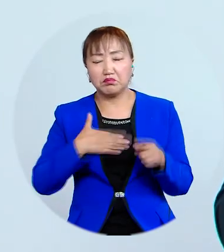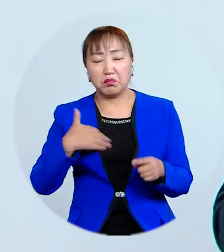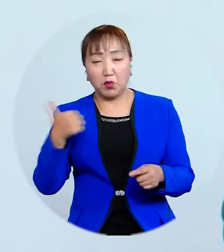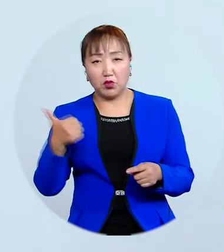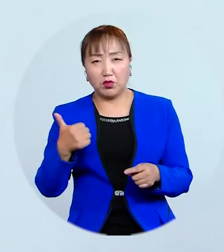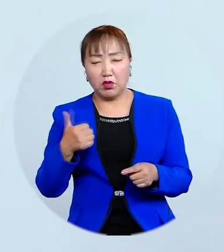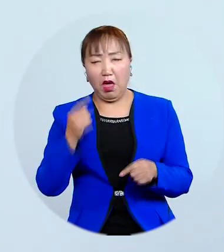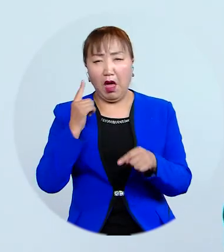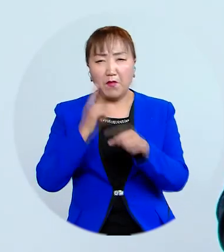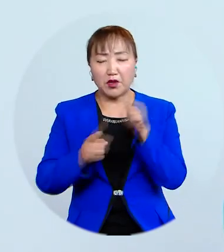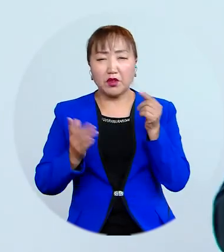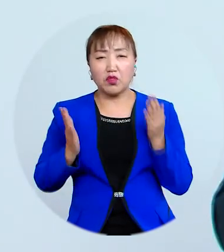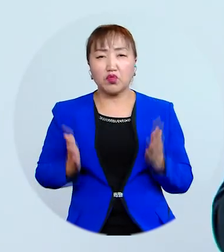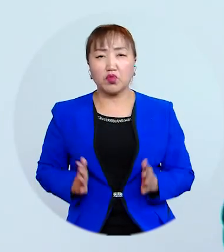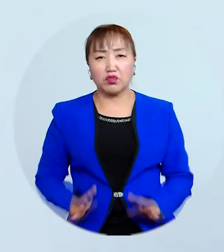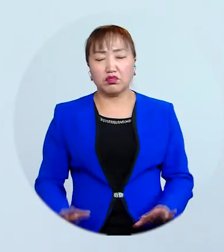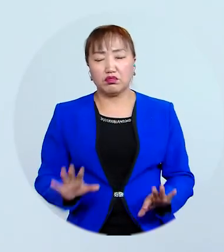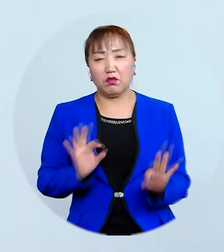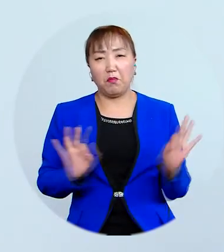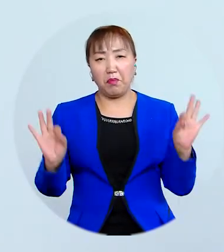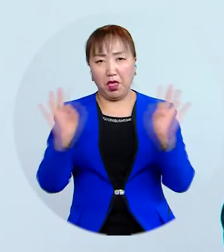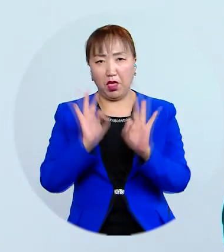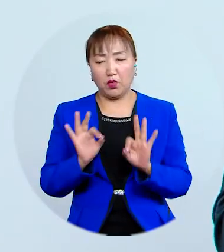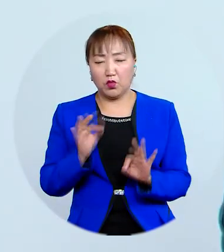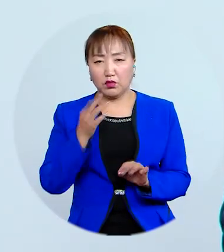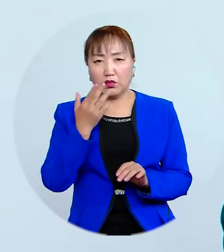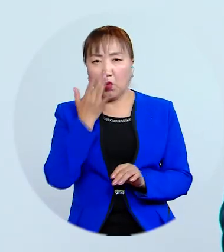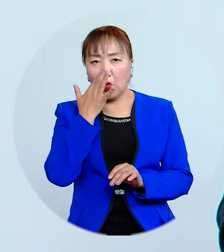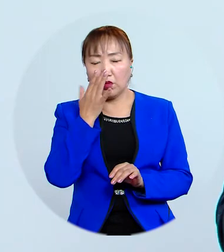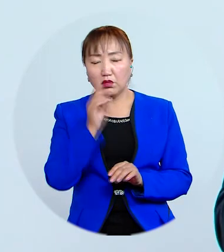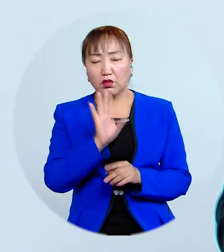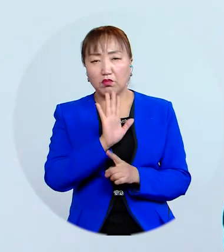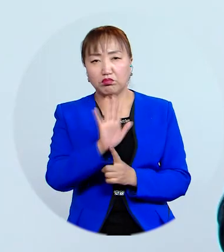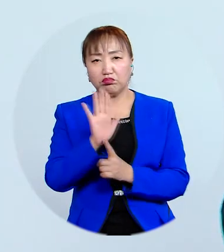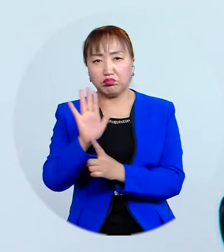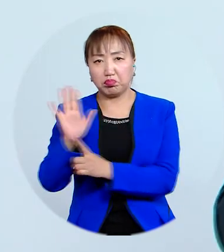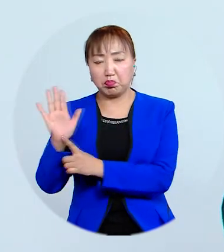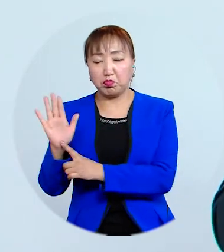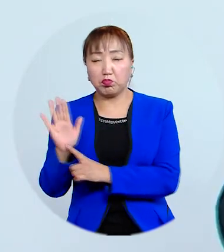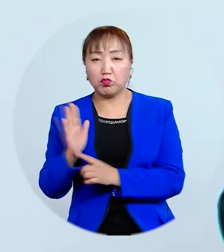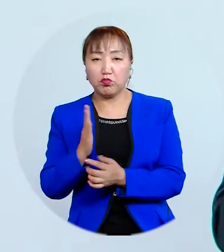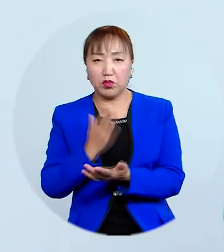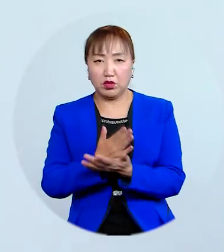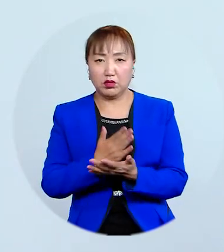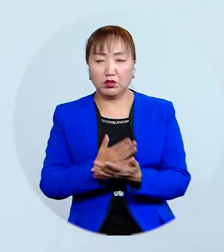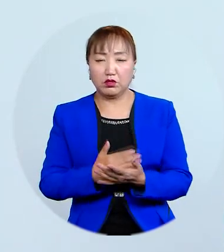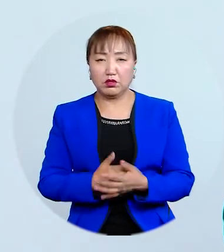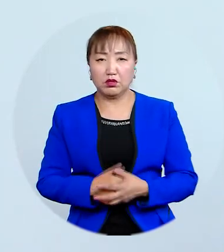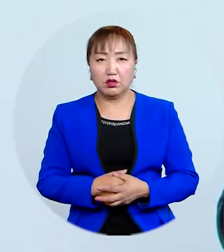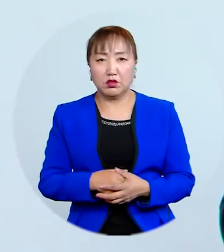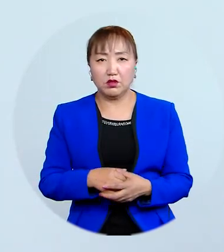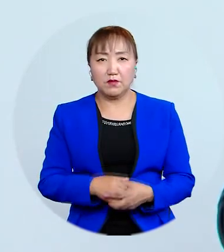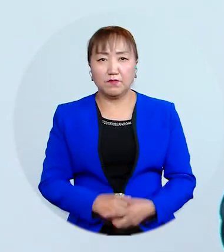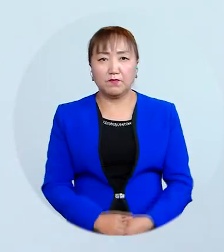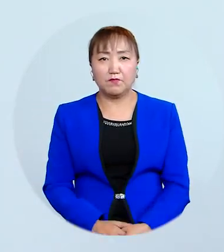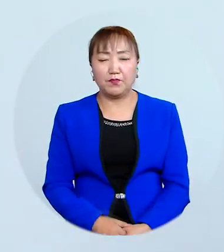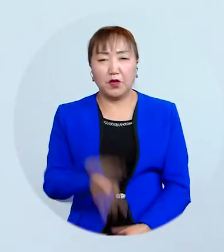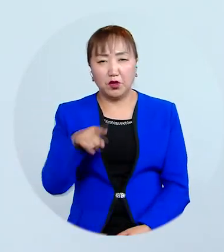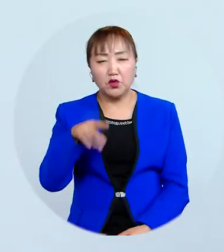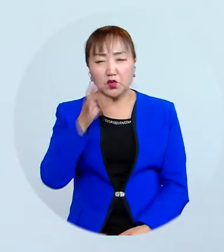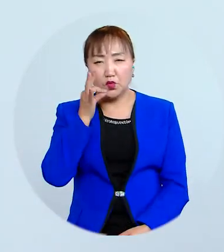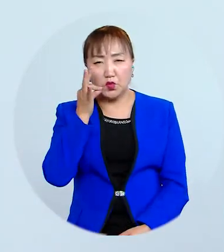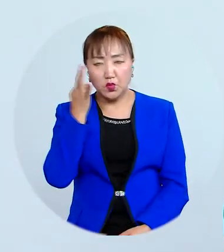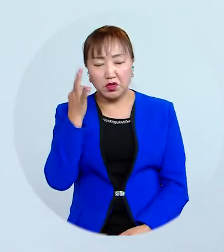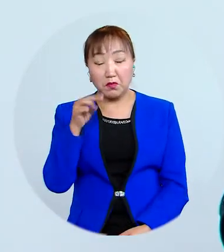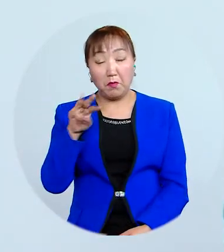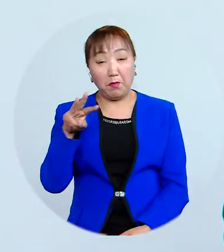эсвэл амар хэлбэраар одоо шууд турчна гэсэн ойлголт бас байдгүй шүү. Тэгэхээр амар хэлбэр зүйлийг амлаа лээвэл цаана ямар нэгэн тийм